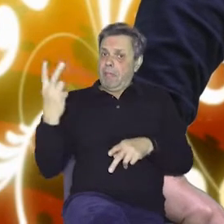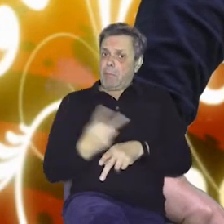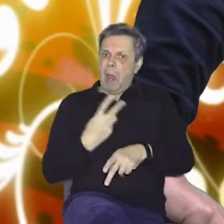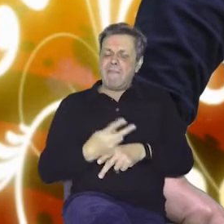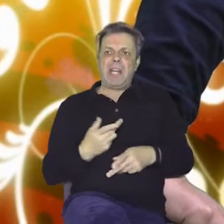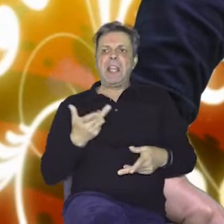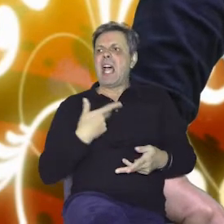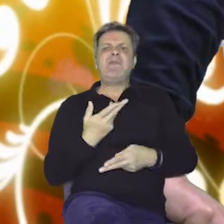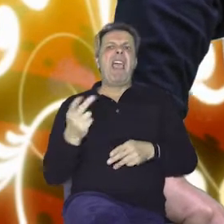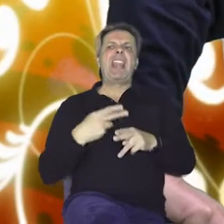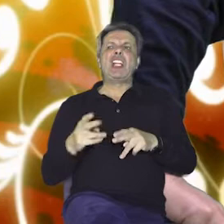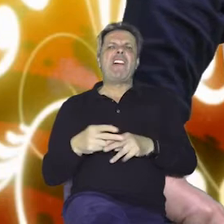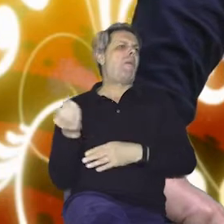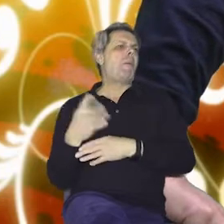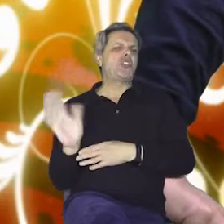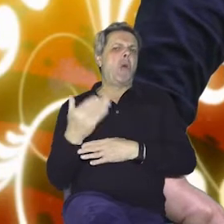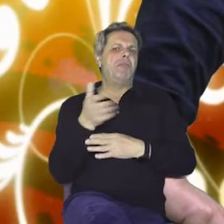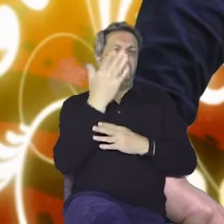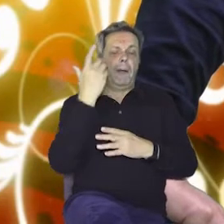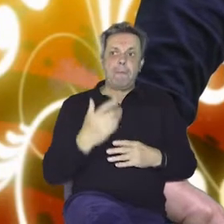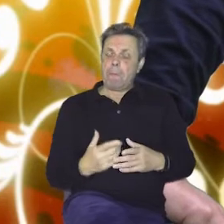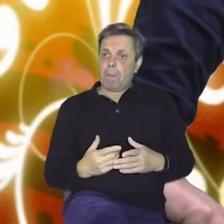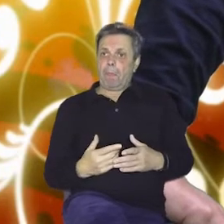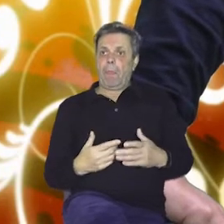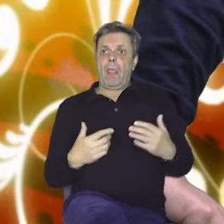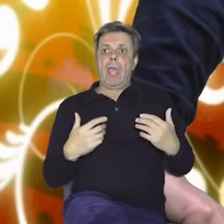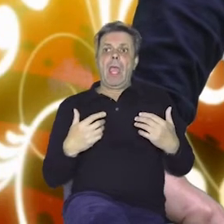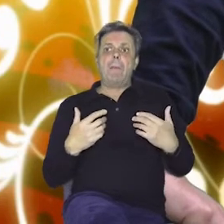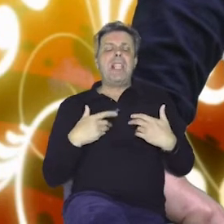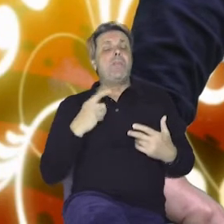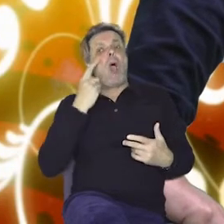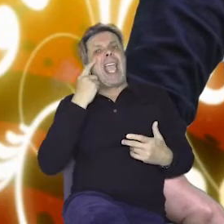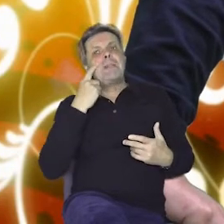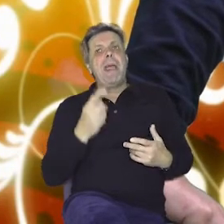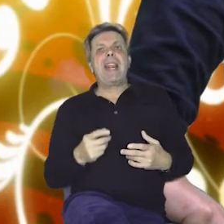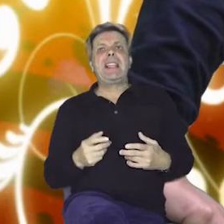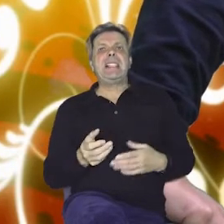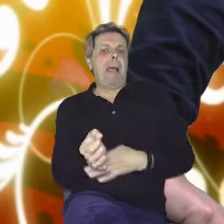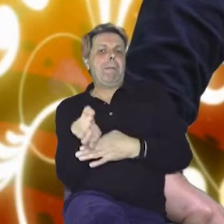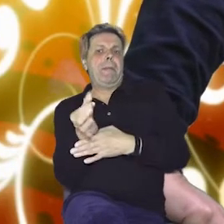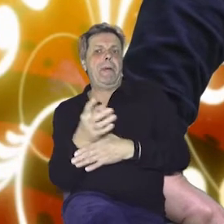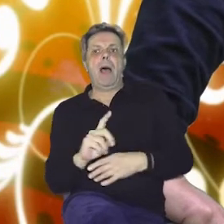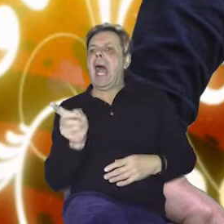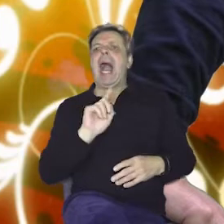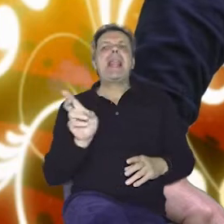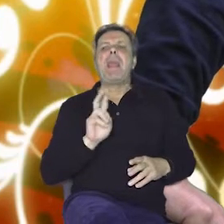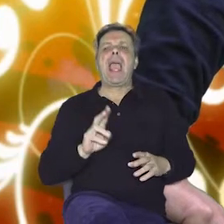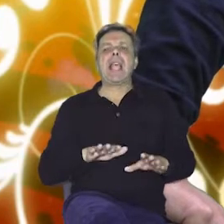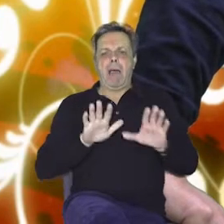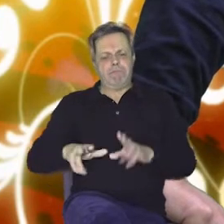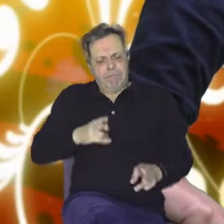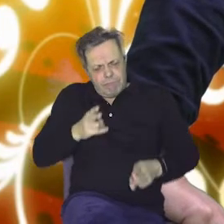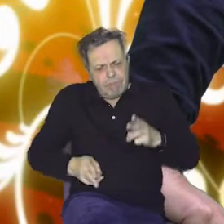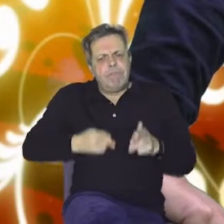sve rješavamo na brzinu. Mi smo eksperti za šprint, ali ne za maraton. I